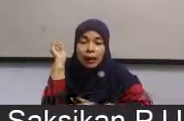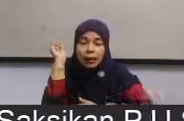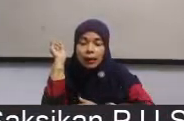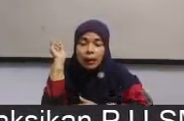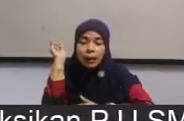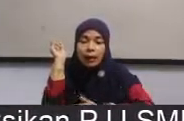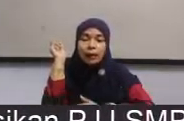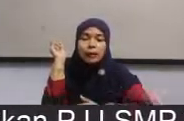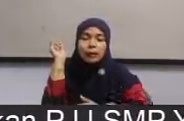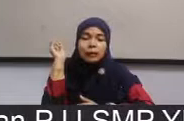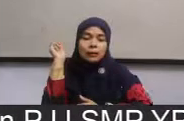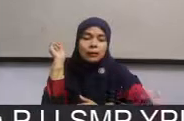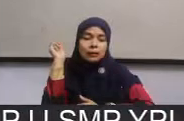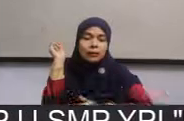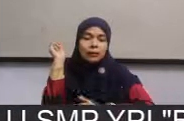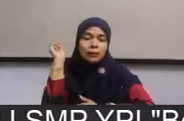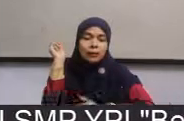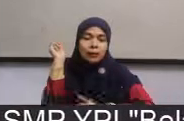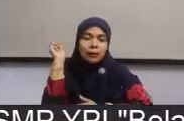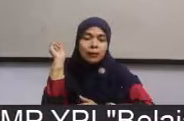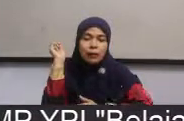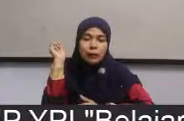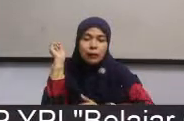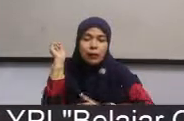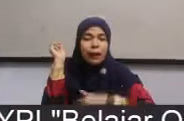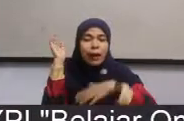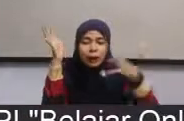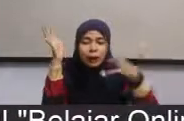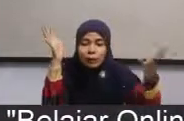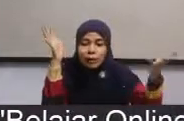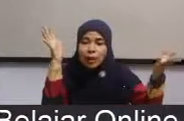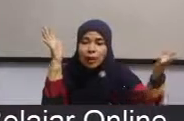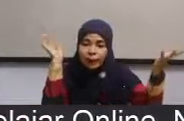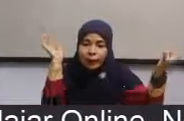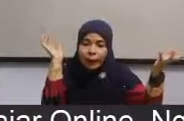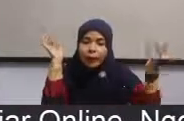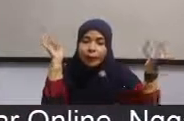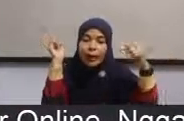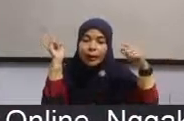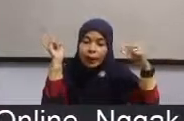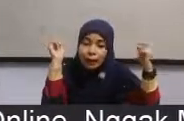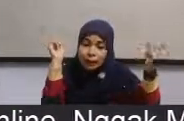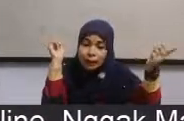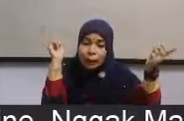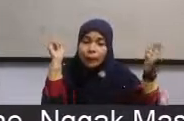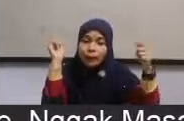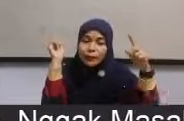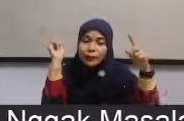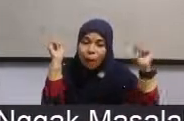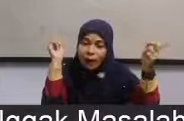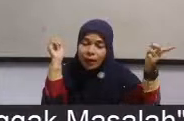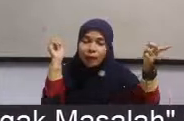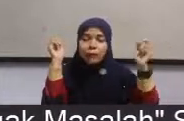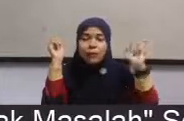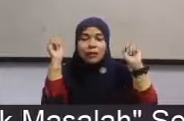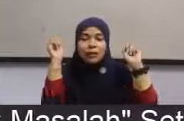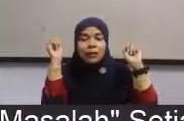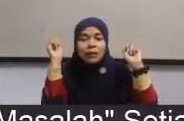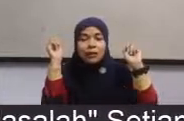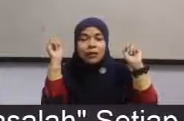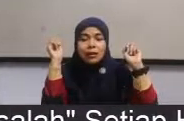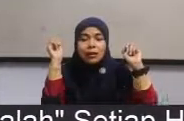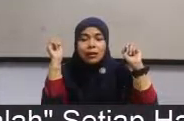galau ya Yang lain sudah sampai di atas nih naik pesawat Kita